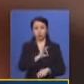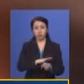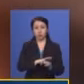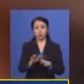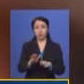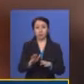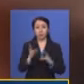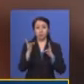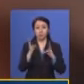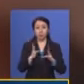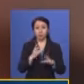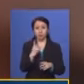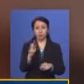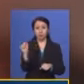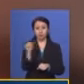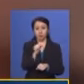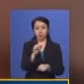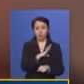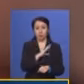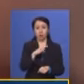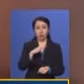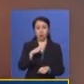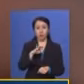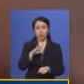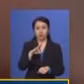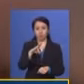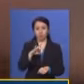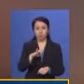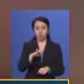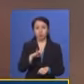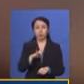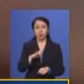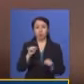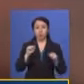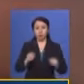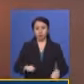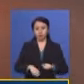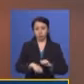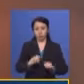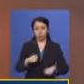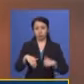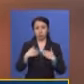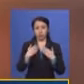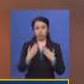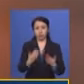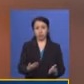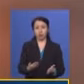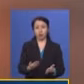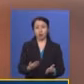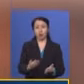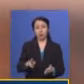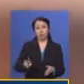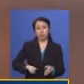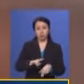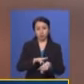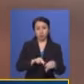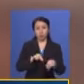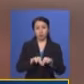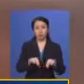момент совершения ДТП оба водителя были трезвы. Материалы об административном правонарушении передали в отдел административной